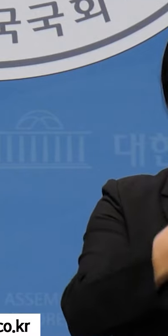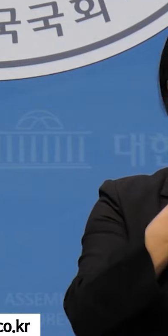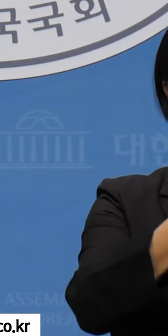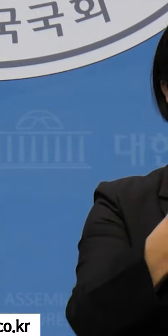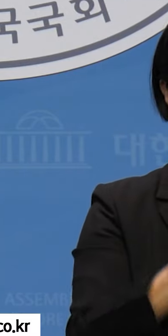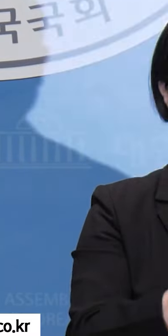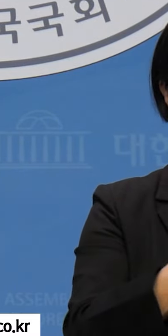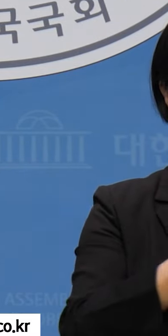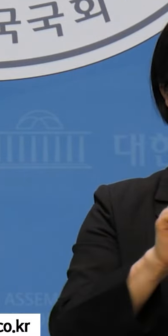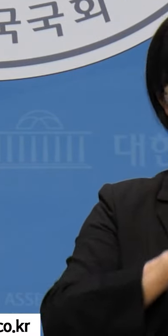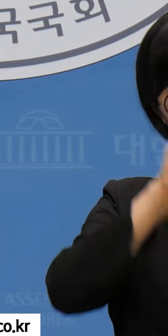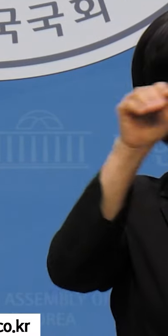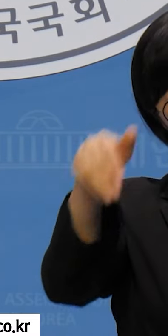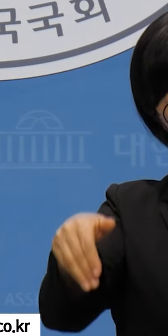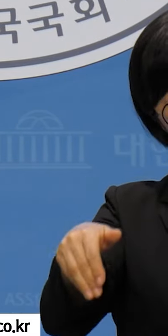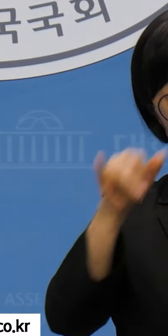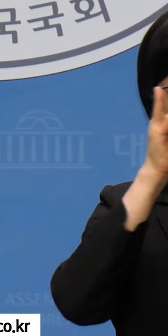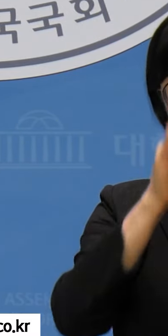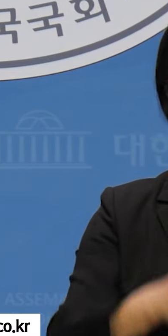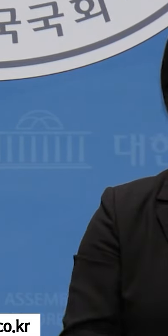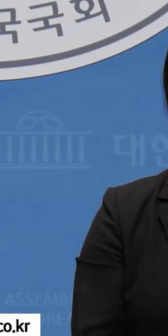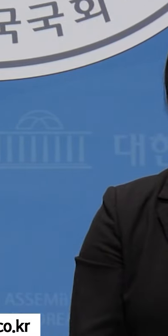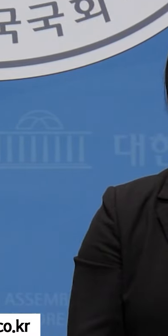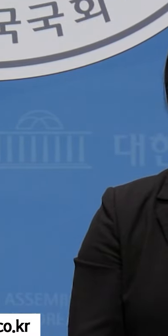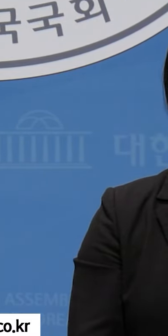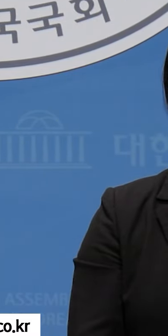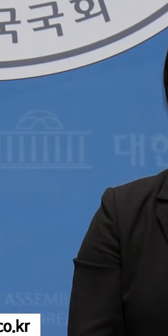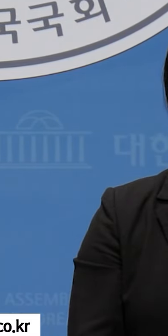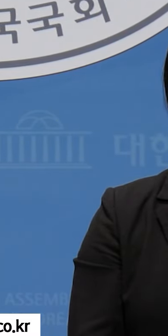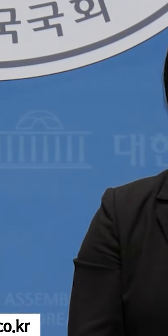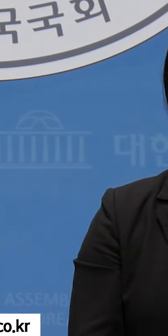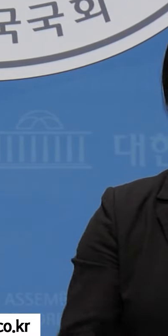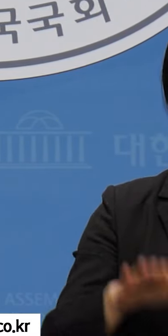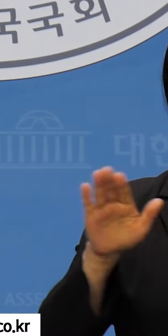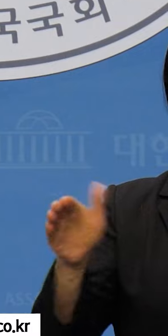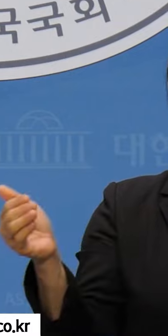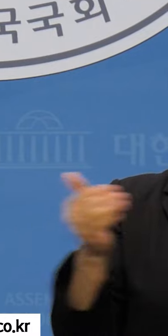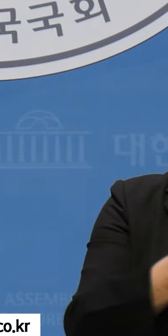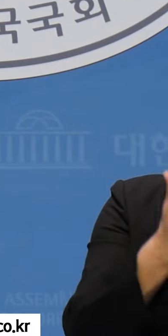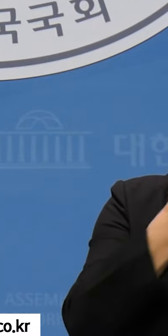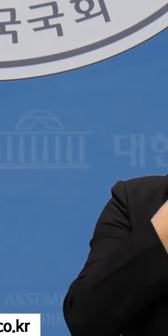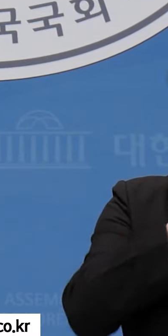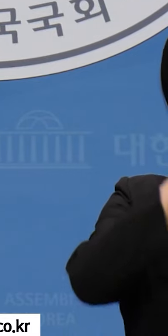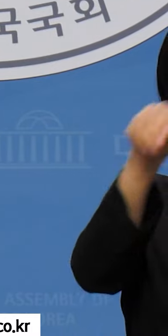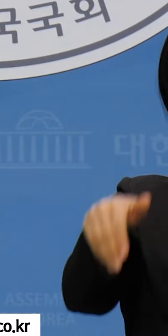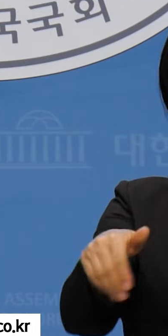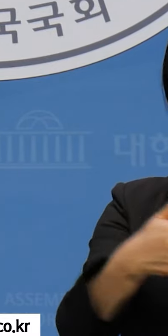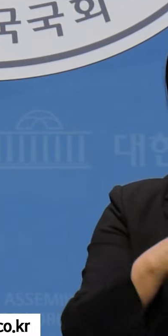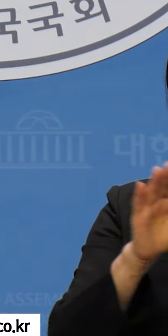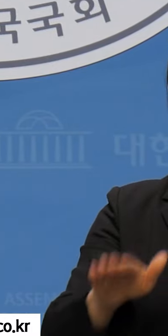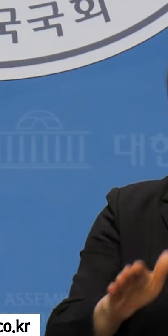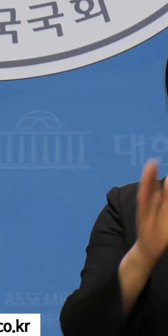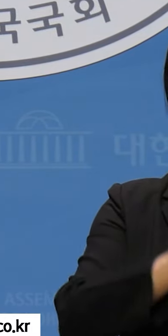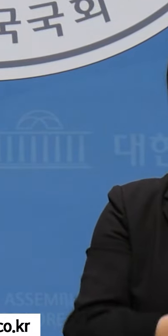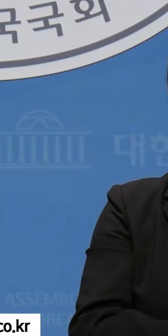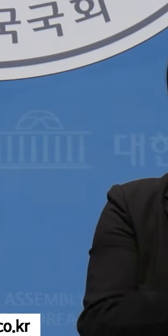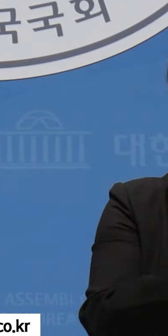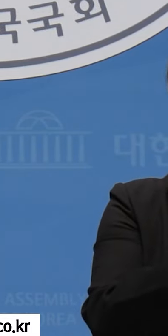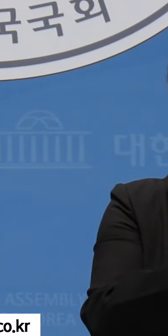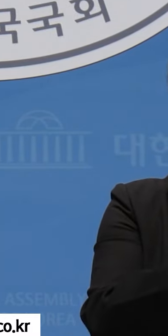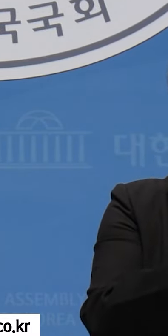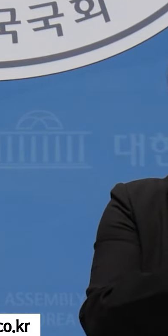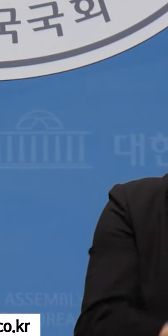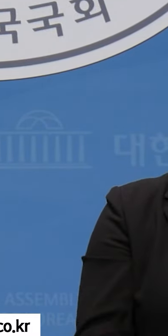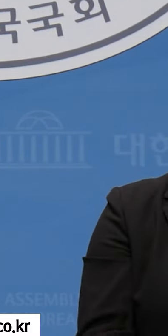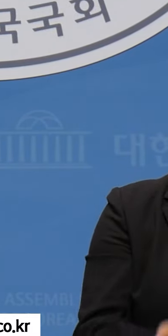의상은 땅으로 곤두박질 치고 있습니다. 이런 끝없는 추락은 이번 공천에서